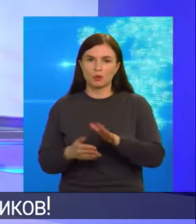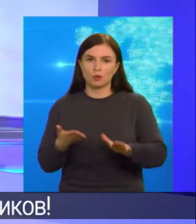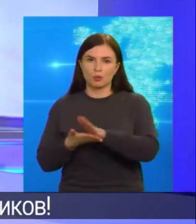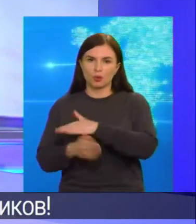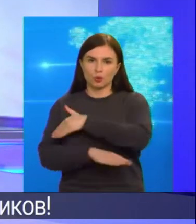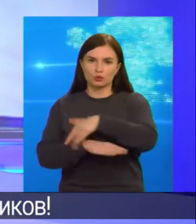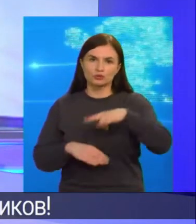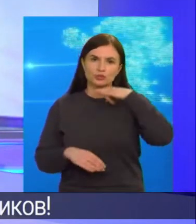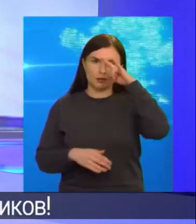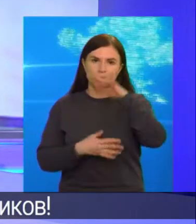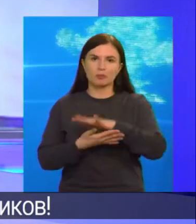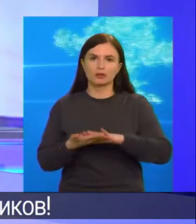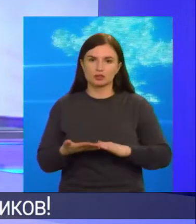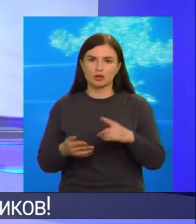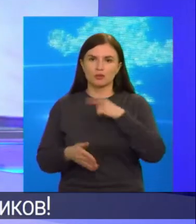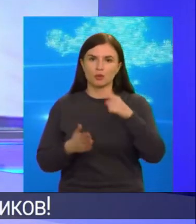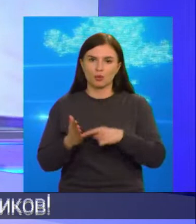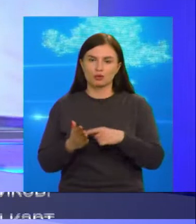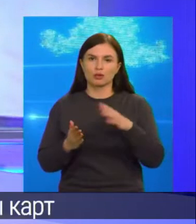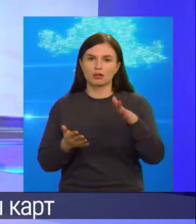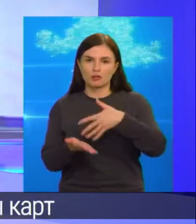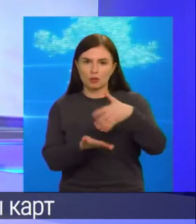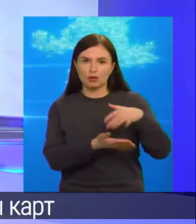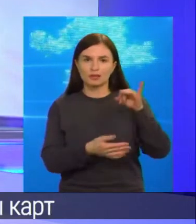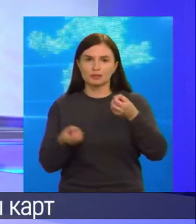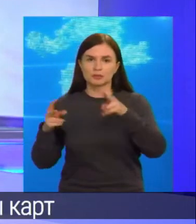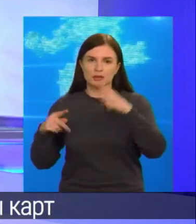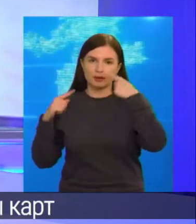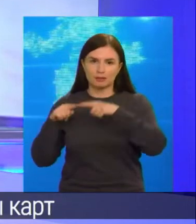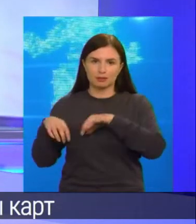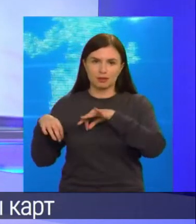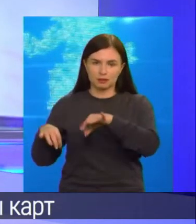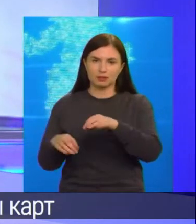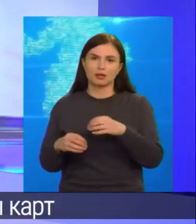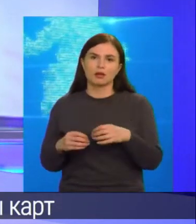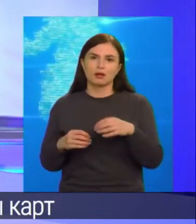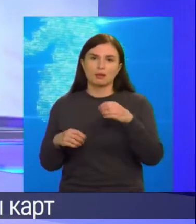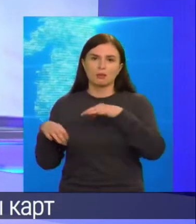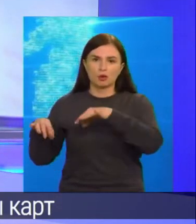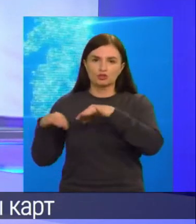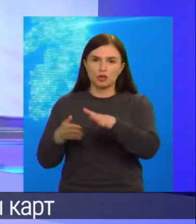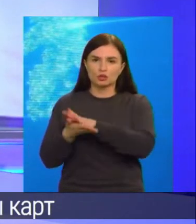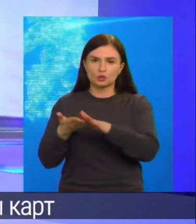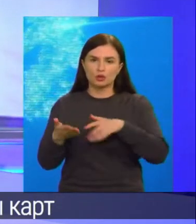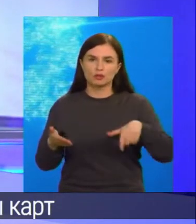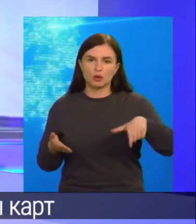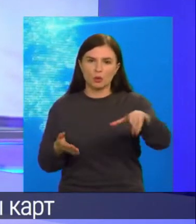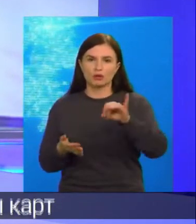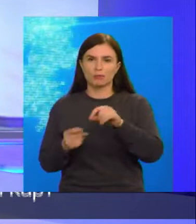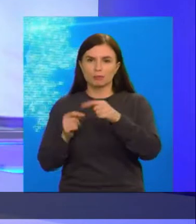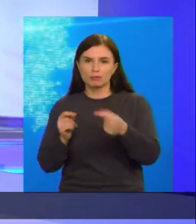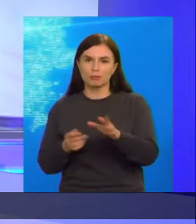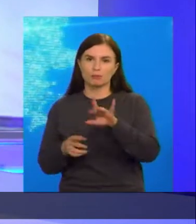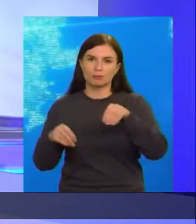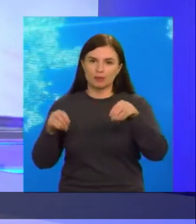В Челябинске она продолжается. В городе работают как дворники, так и спецтехника. Десятки машин очищают дороги и тротуары от пыли и листвы. Кроме того, в